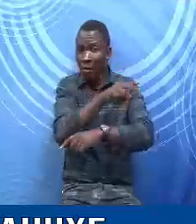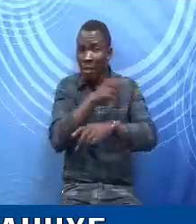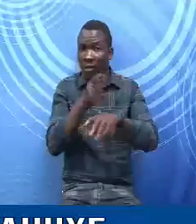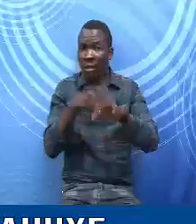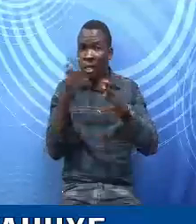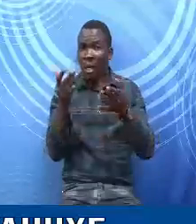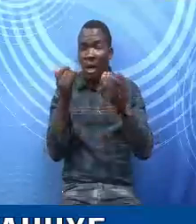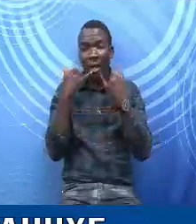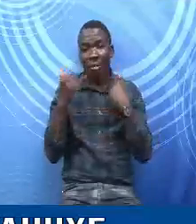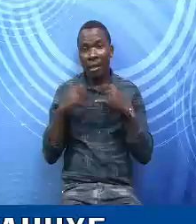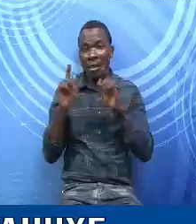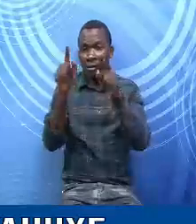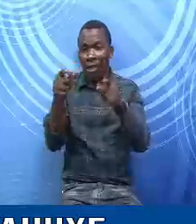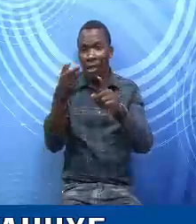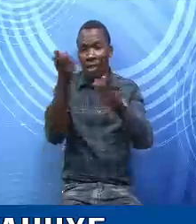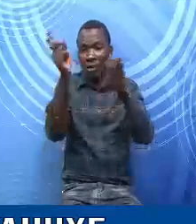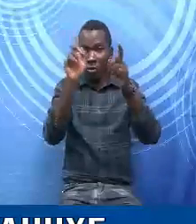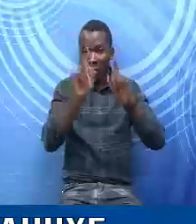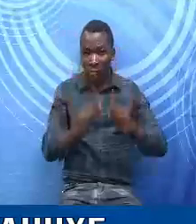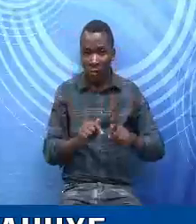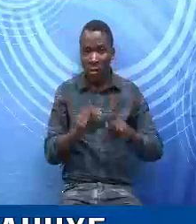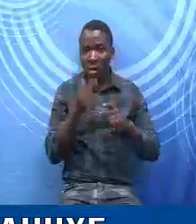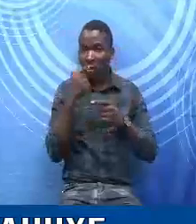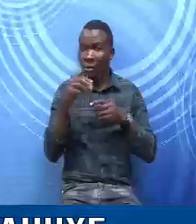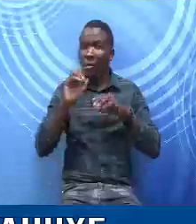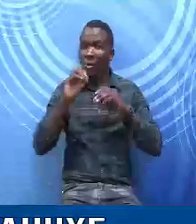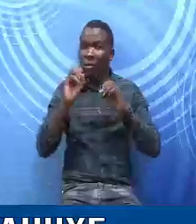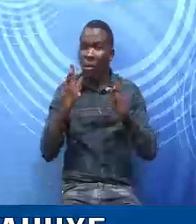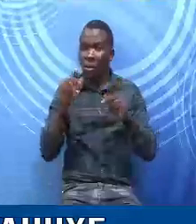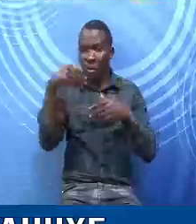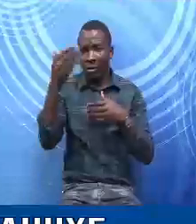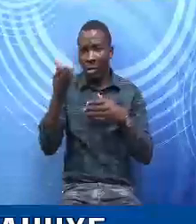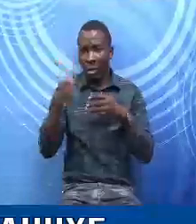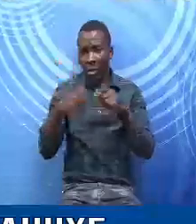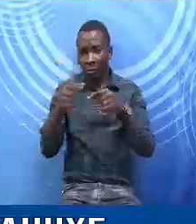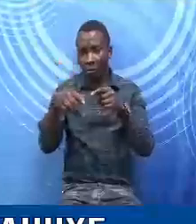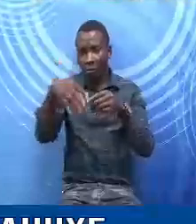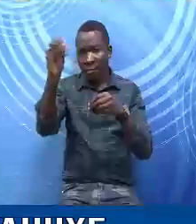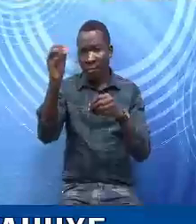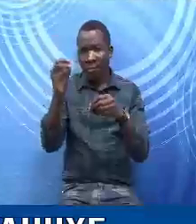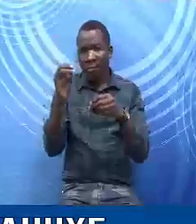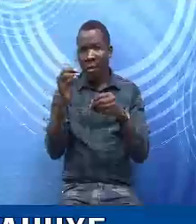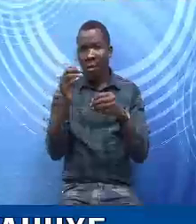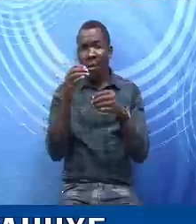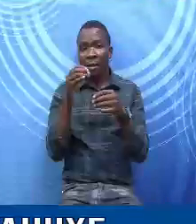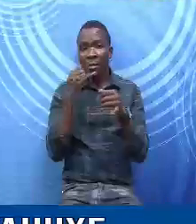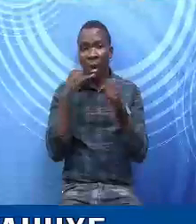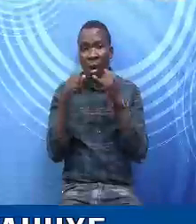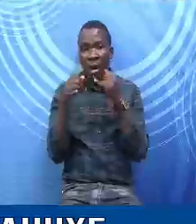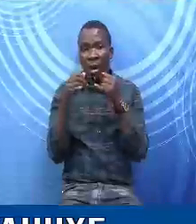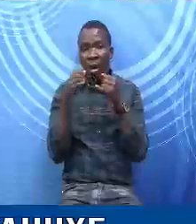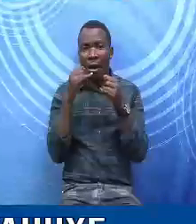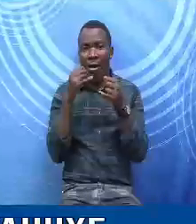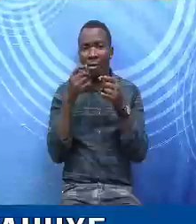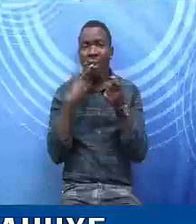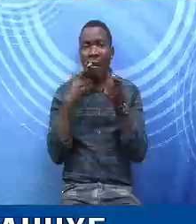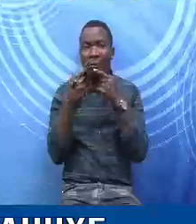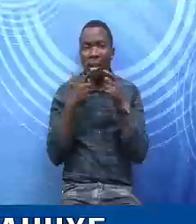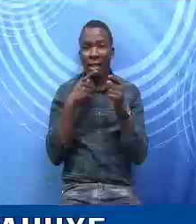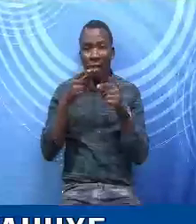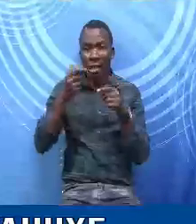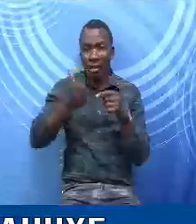nuko umusaza rero ndikomereza ndigendera twifuje kuvugana n'umukobwa wa nyakwigendera ndetse n'umukwe we